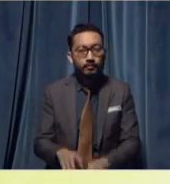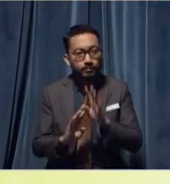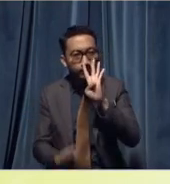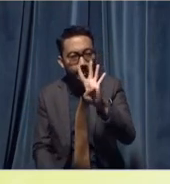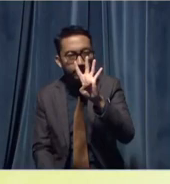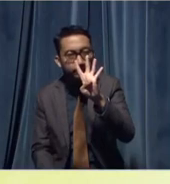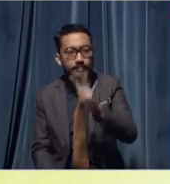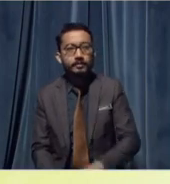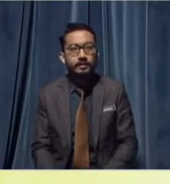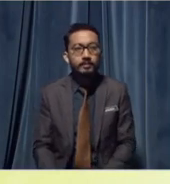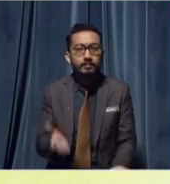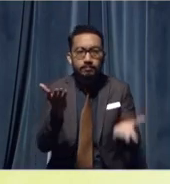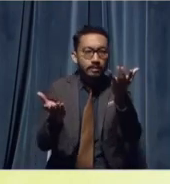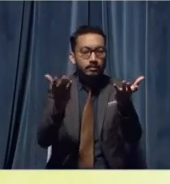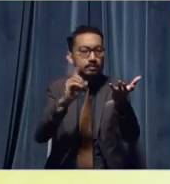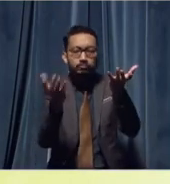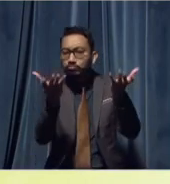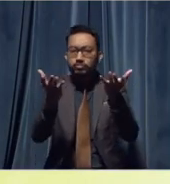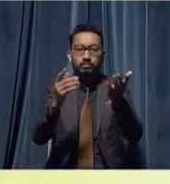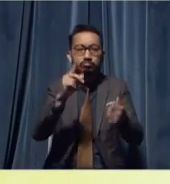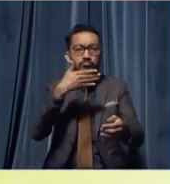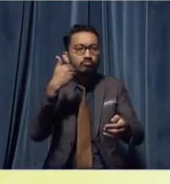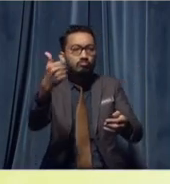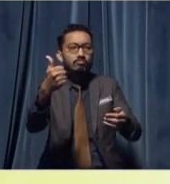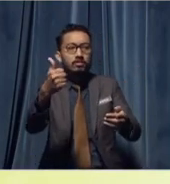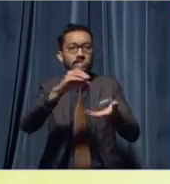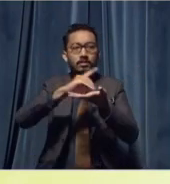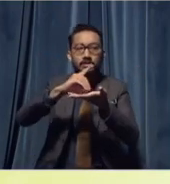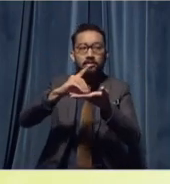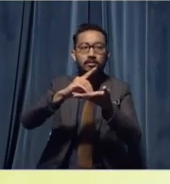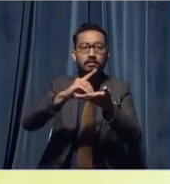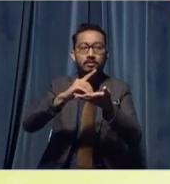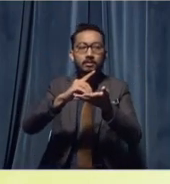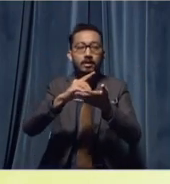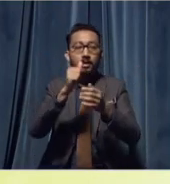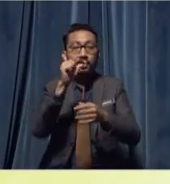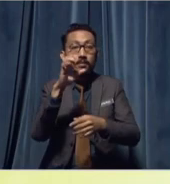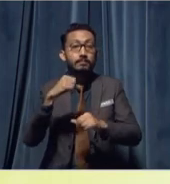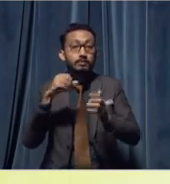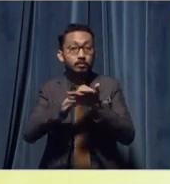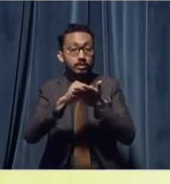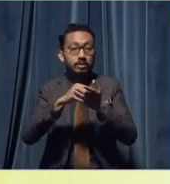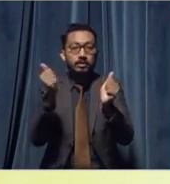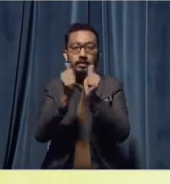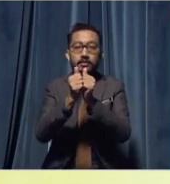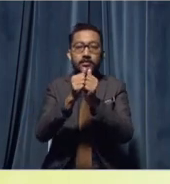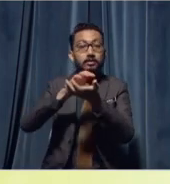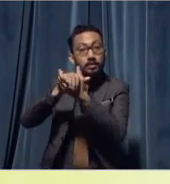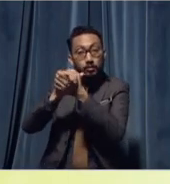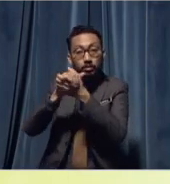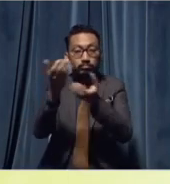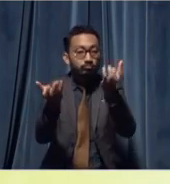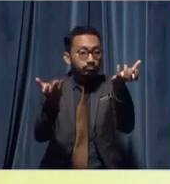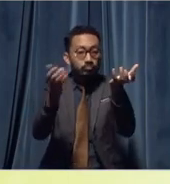Keempat, membandingkan keberkesanan deterjen sebagai ejen pencuci